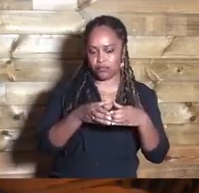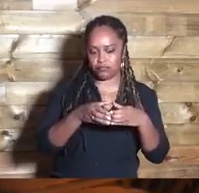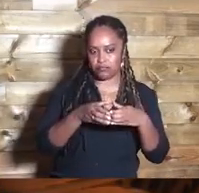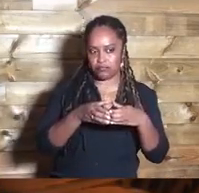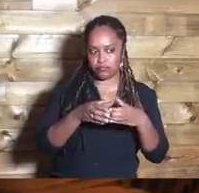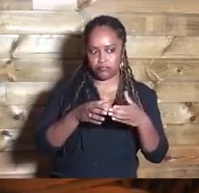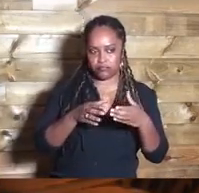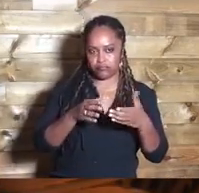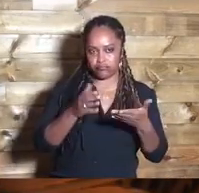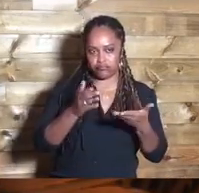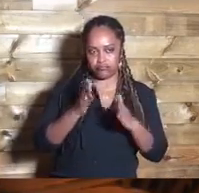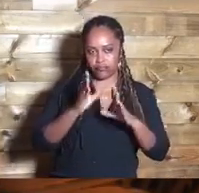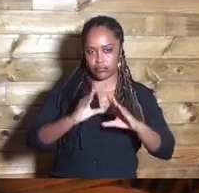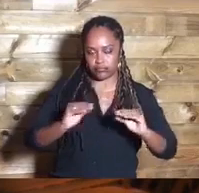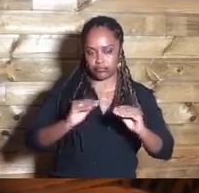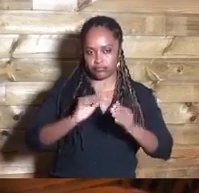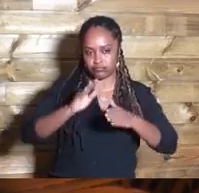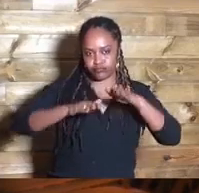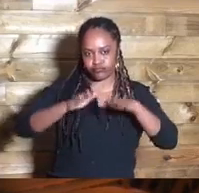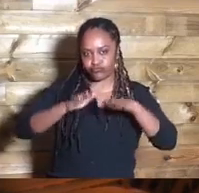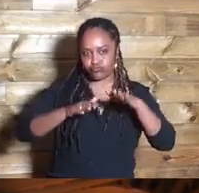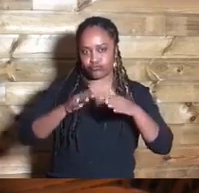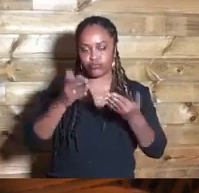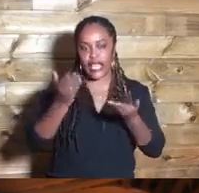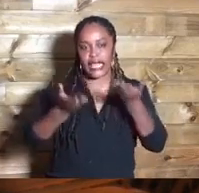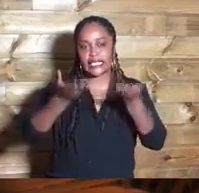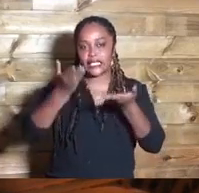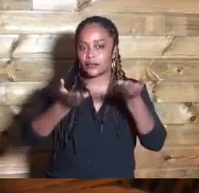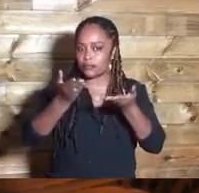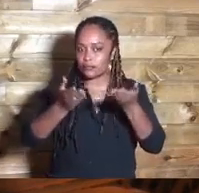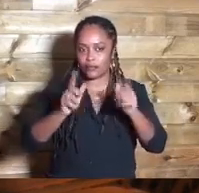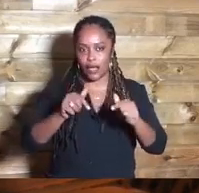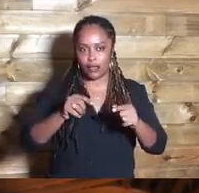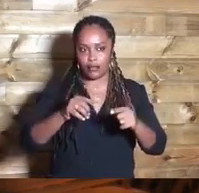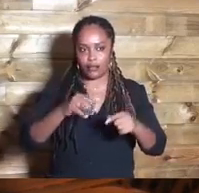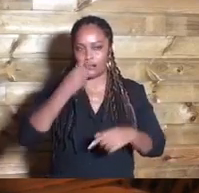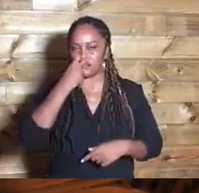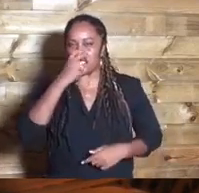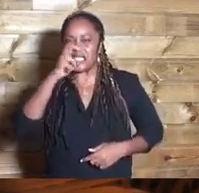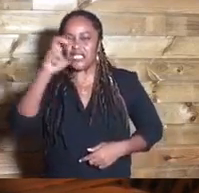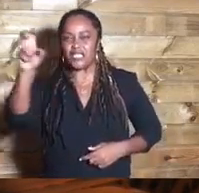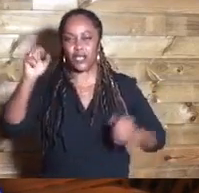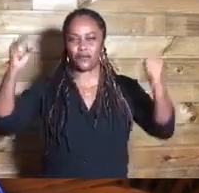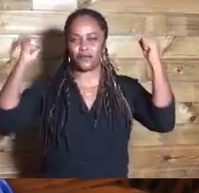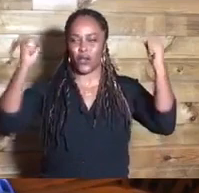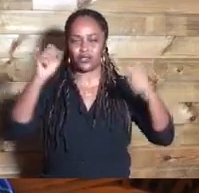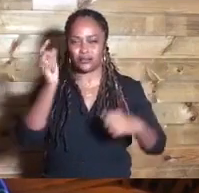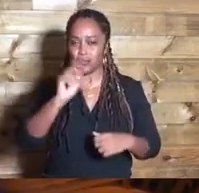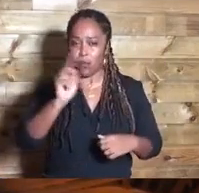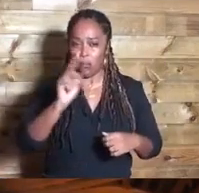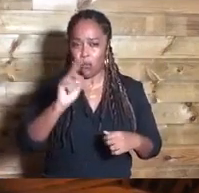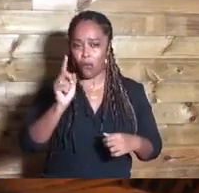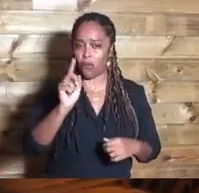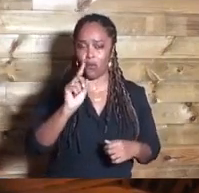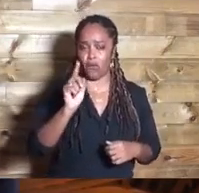mesuré. Il n'a pas qu'à clamer Fossaille, et c'est peut-être vertu à tous les monde qui